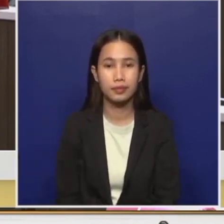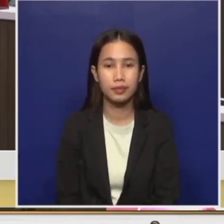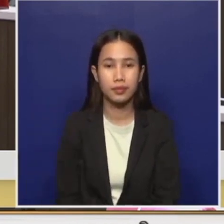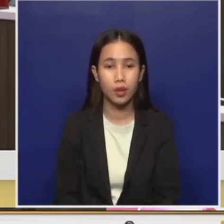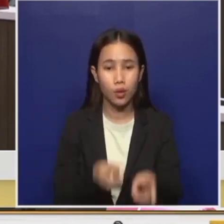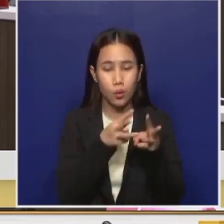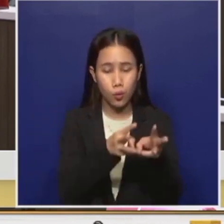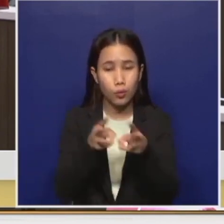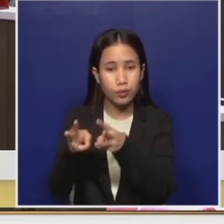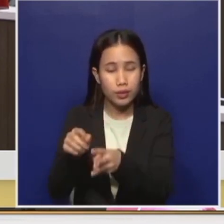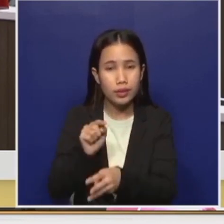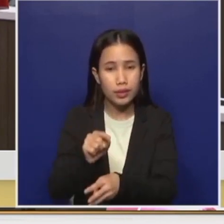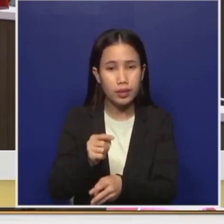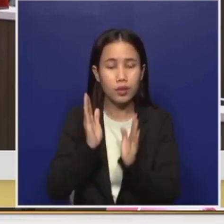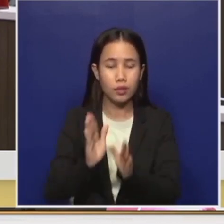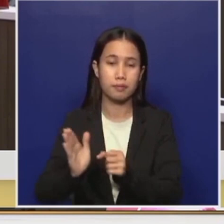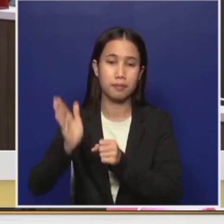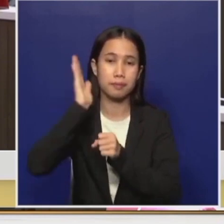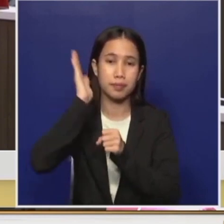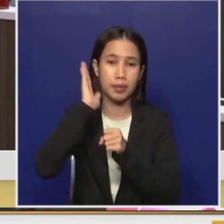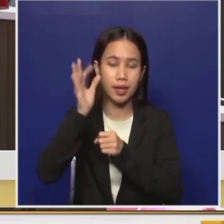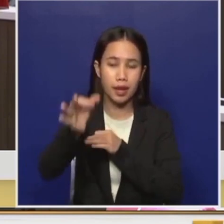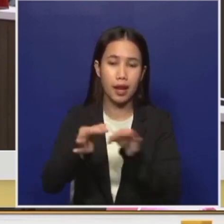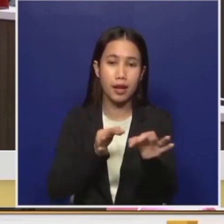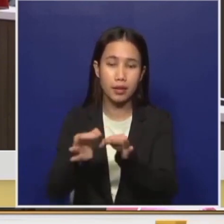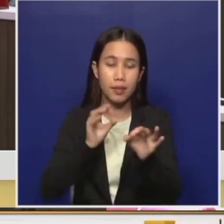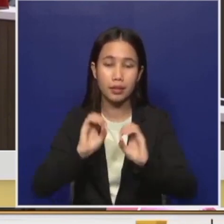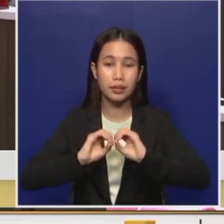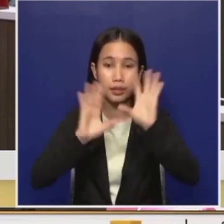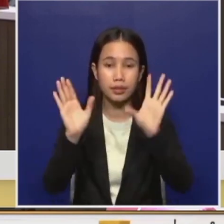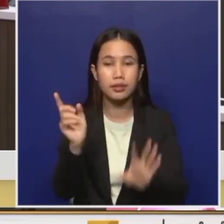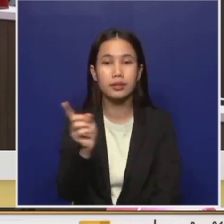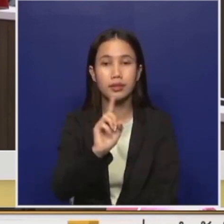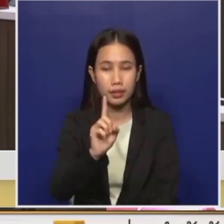ตรงนี้ท่านผู้อภิปรายได้เชียงเหอย่ชัดเจนว่ามีความ